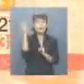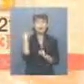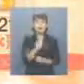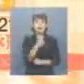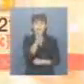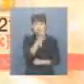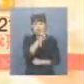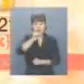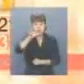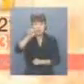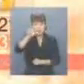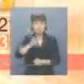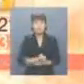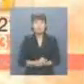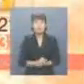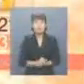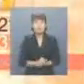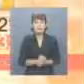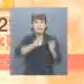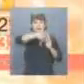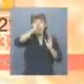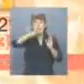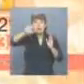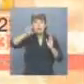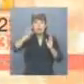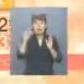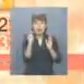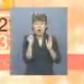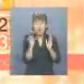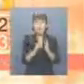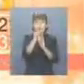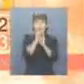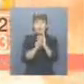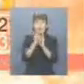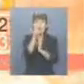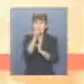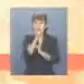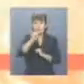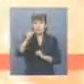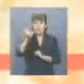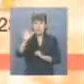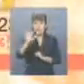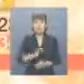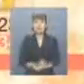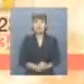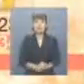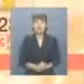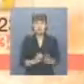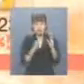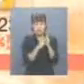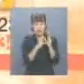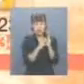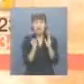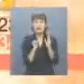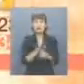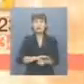ลเซียสสำหรับบริเวณยอดภูมีอากาศหนาวอุณหภูมิต่ำสุด 12-15 องศาเซลเซียสภาคกลางอากาศเย็นอุณหภูมิ